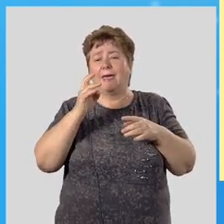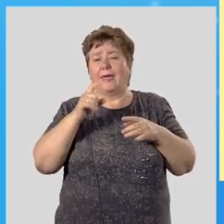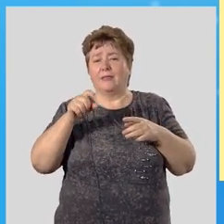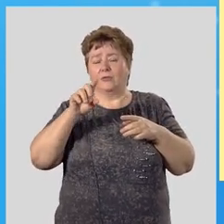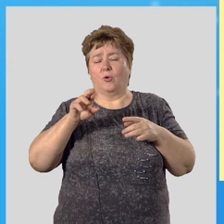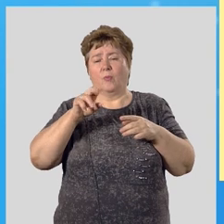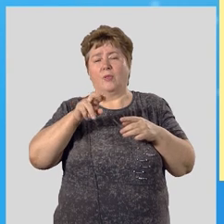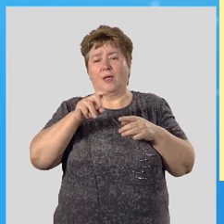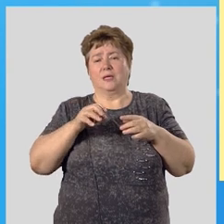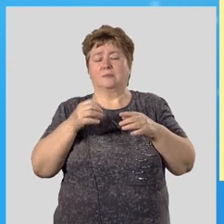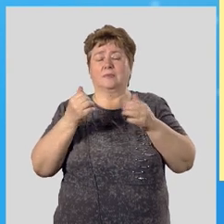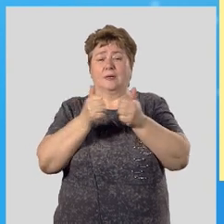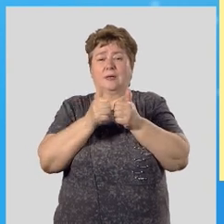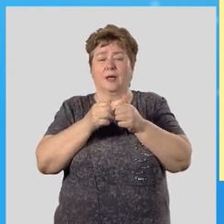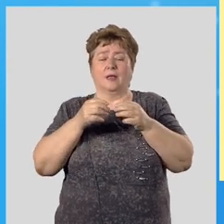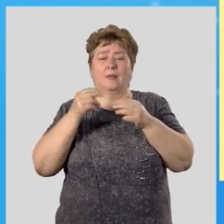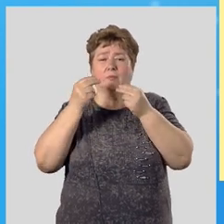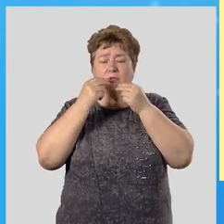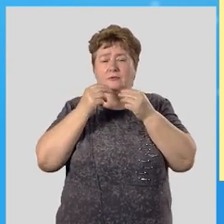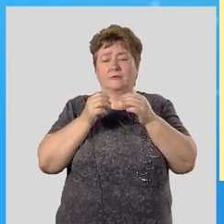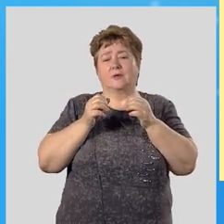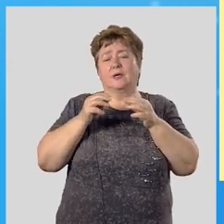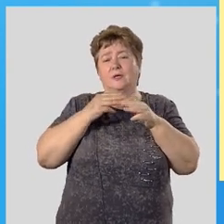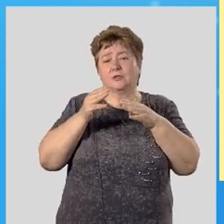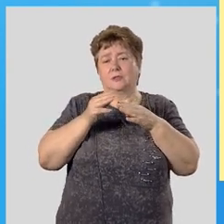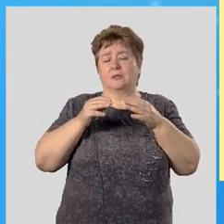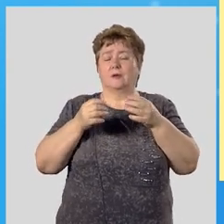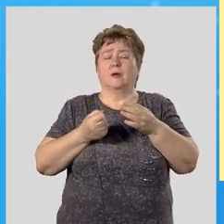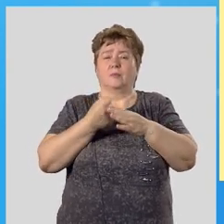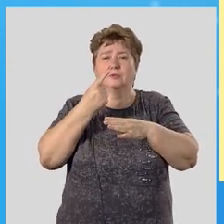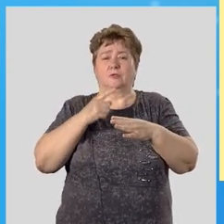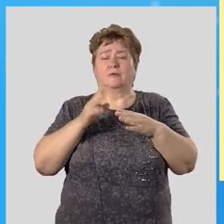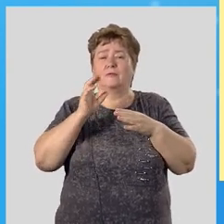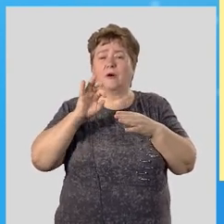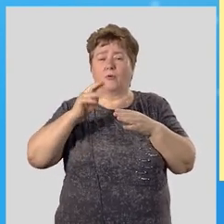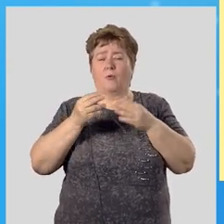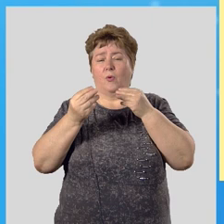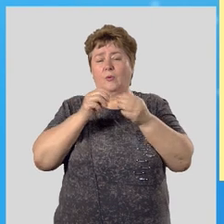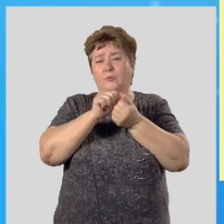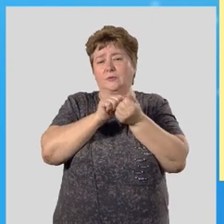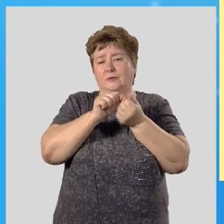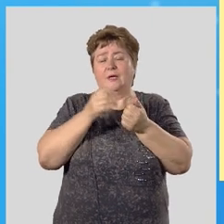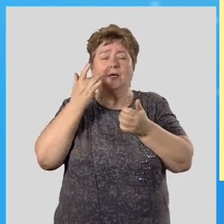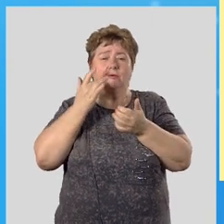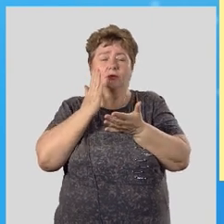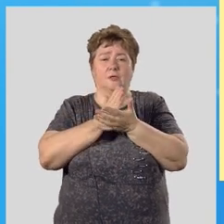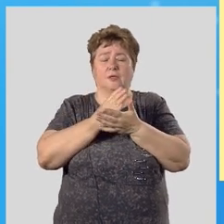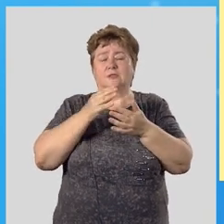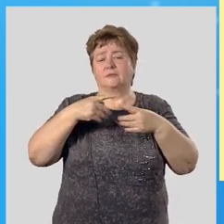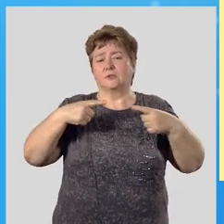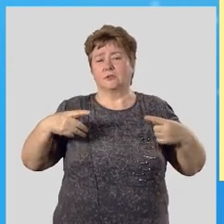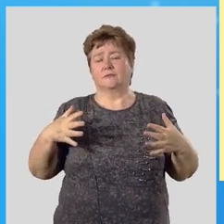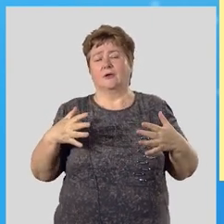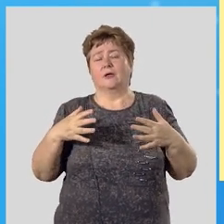эндоплазме вокруг пищевых частичек образуется пищеварительная вакуоль, содержащая